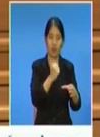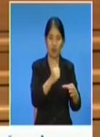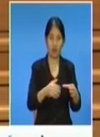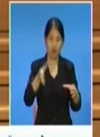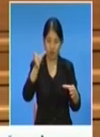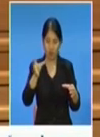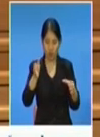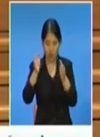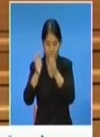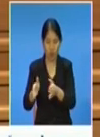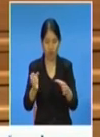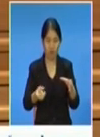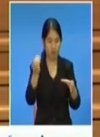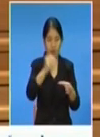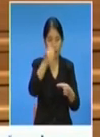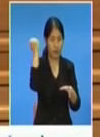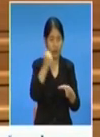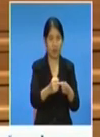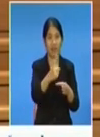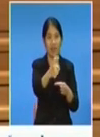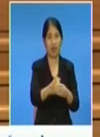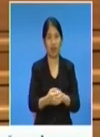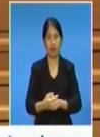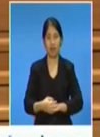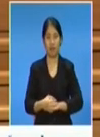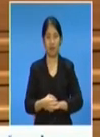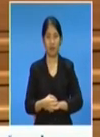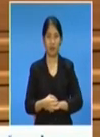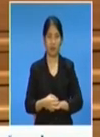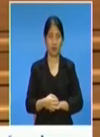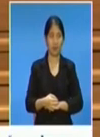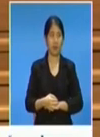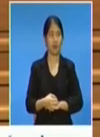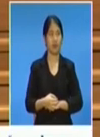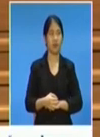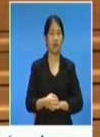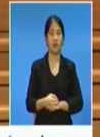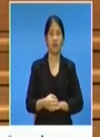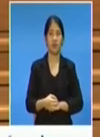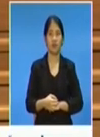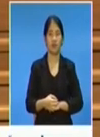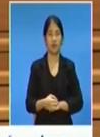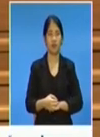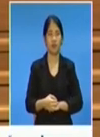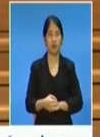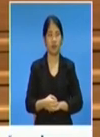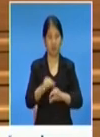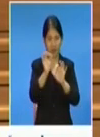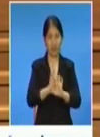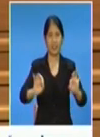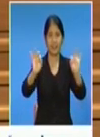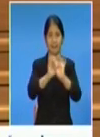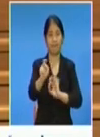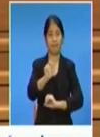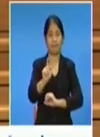ทั้งราชการด้วยฮะไอ้นี่มันทั้งช่อราชทั้งบังหลวงอ่ะอย่างงั้นผู้สังเกตการพิเศษของท่านเนี่ยครับ